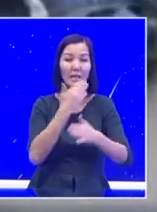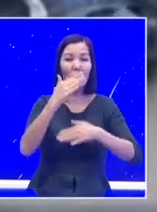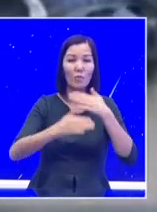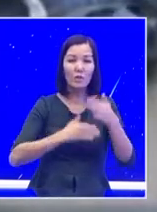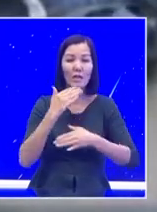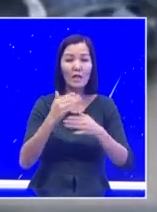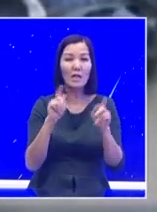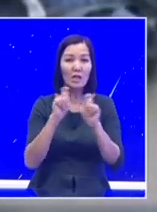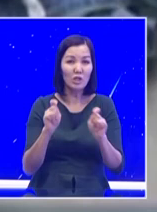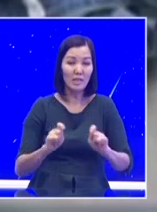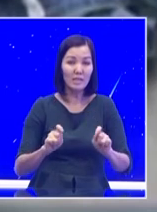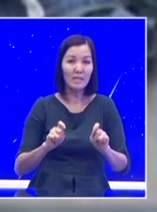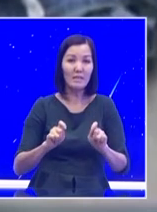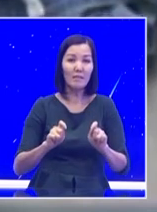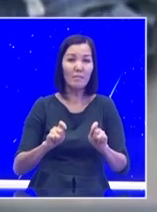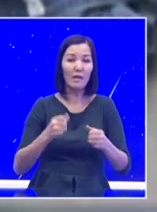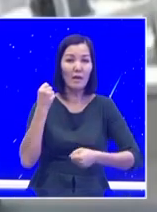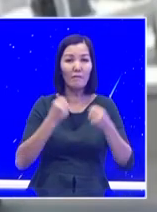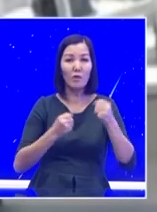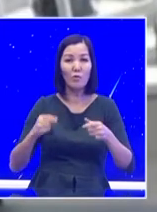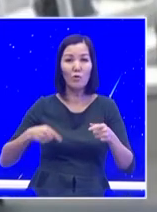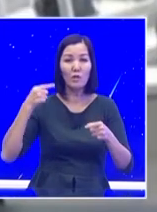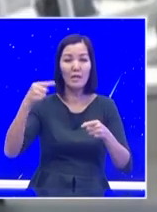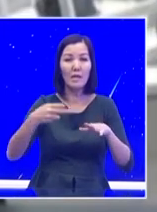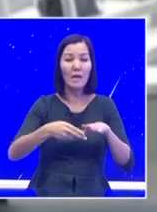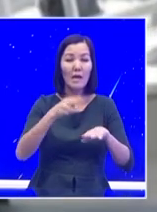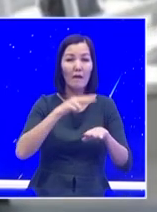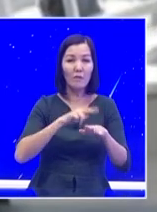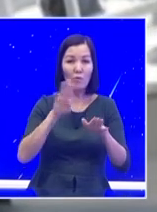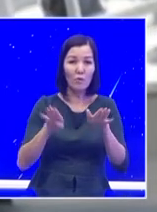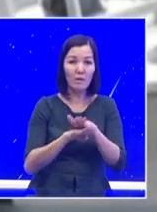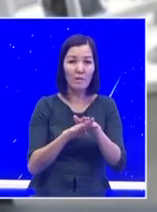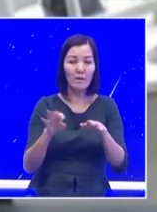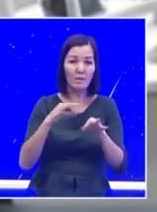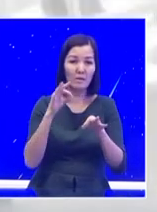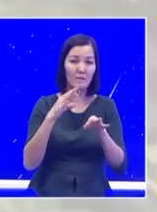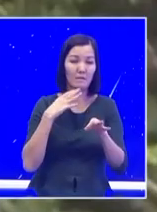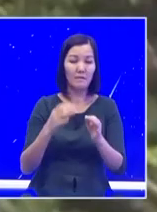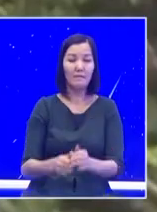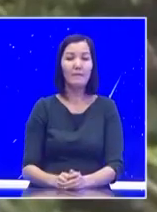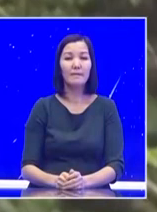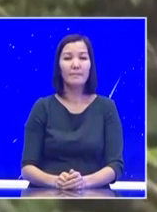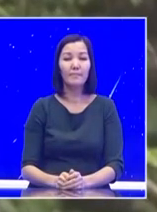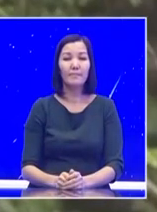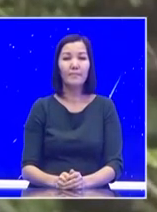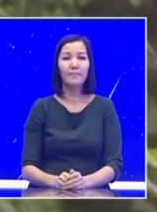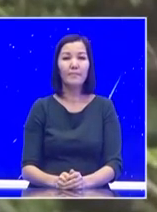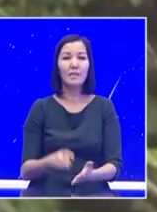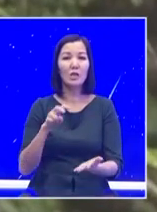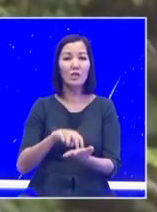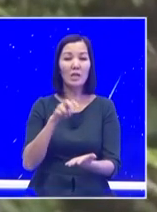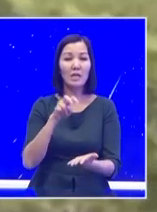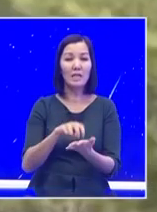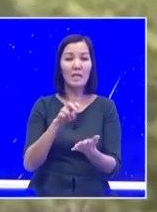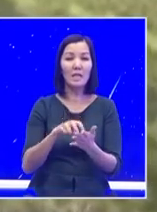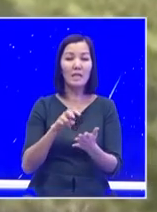матадан джинсы тігіп, автокөлік дөңгелектерінен аяқ киім табанын жасаған. Шегірткелердің шабуылына